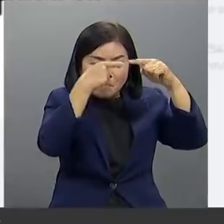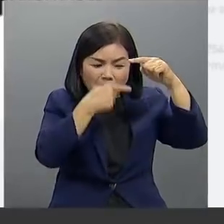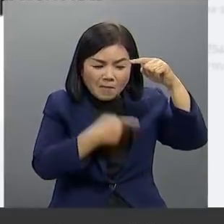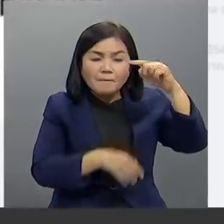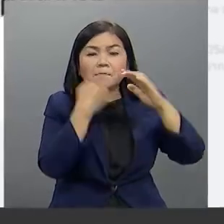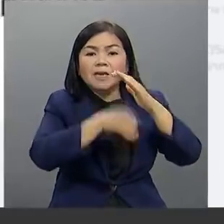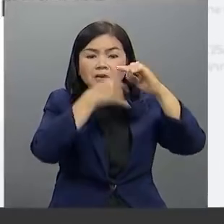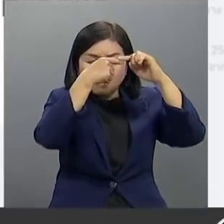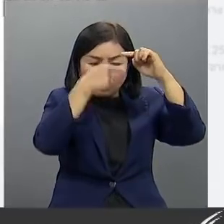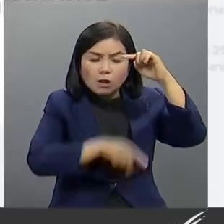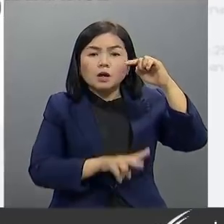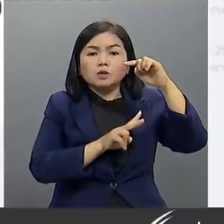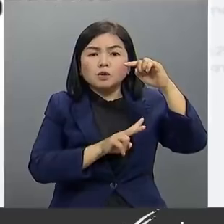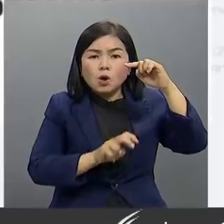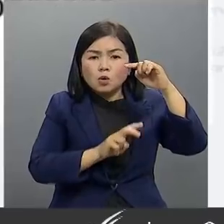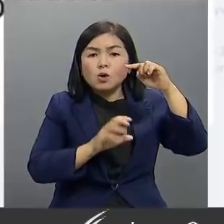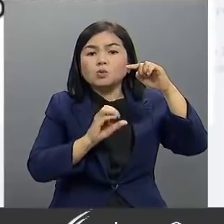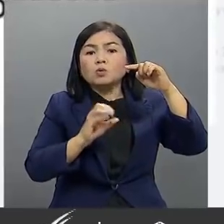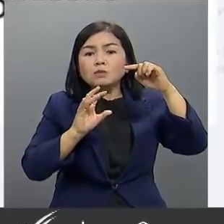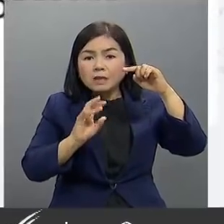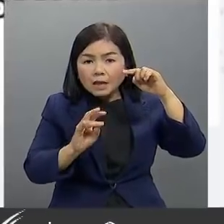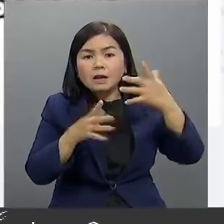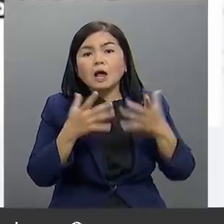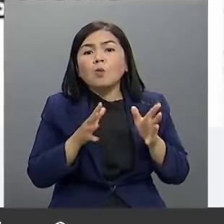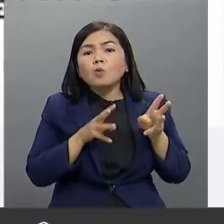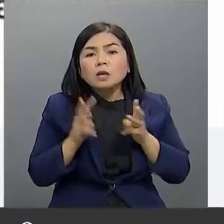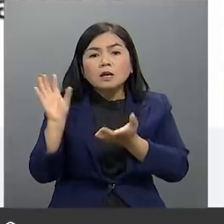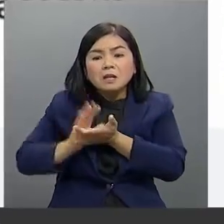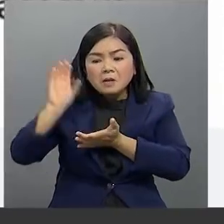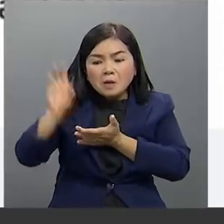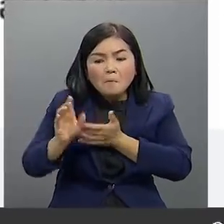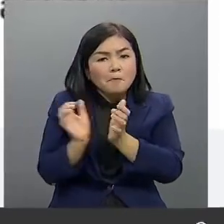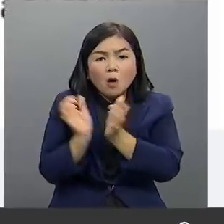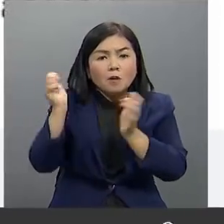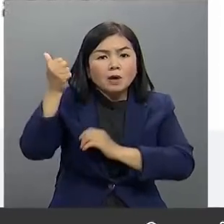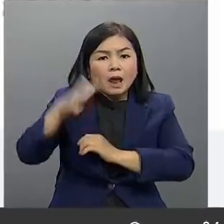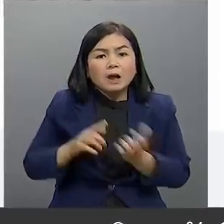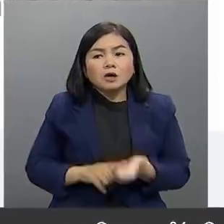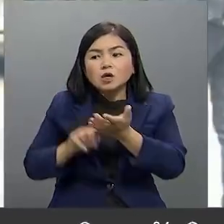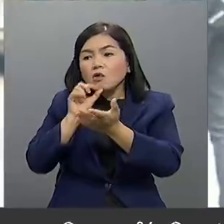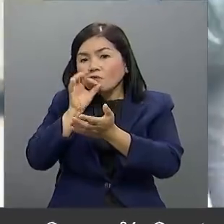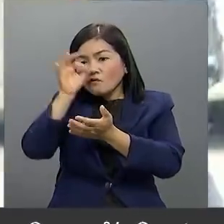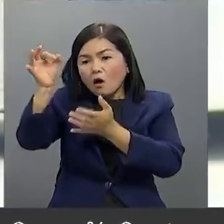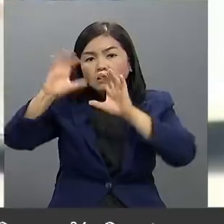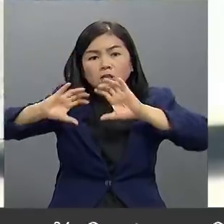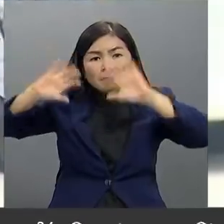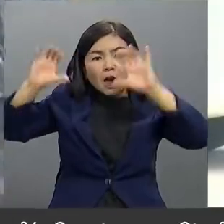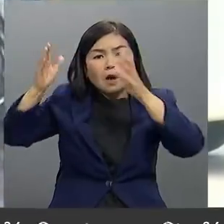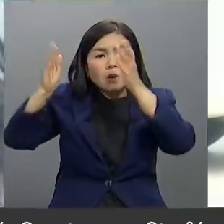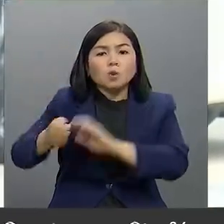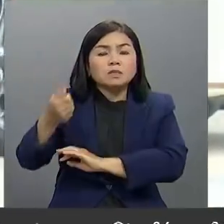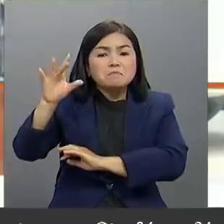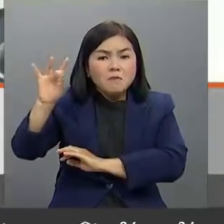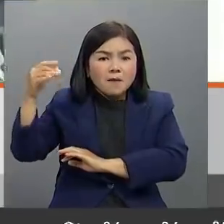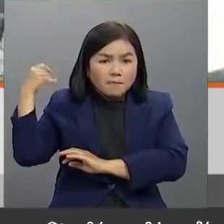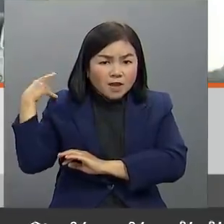ประกันตัว 4กันดำที่ผ่านมาการสั่งฟ้องคดีของพนักงานอัยการต่อผู้เข้าร่วมการชุมนุมอีก18คนและการ